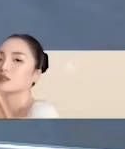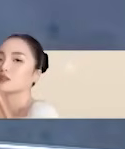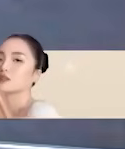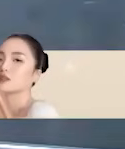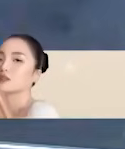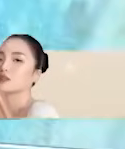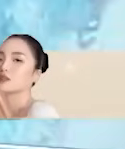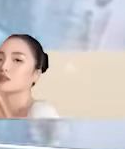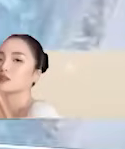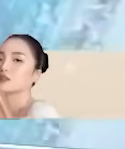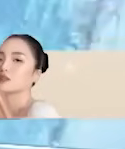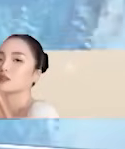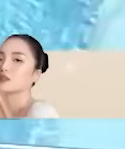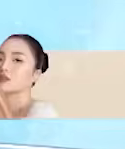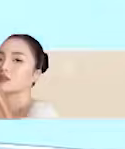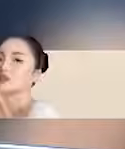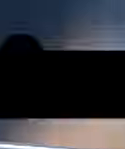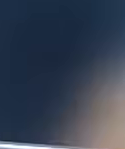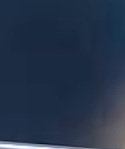uang tambahan untuk membeli air bersih.